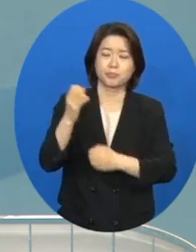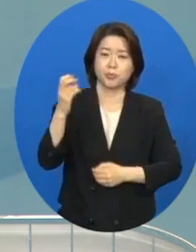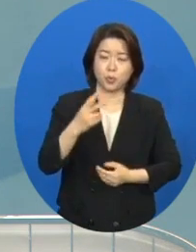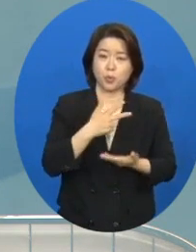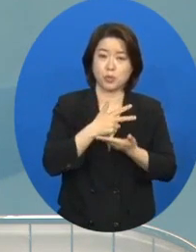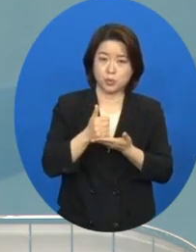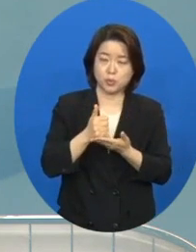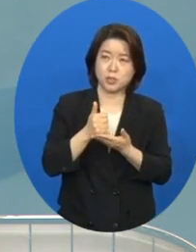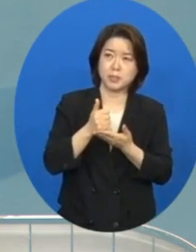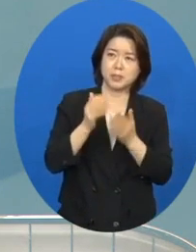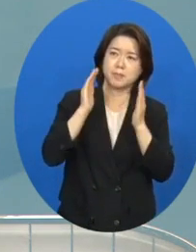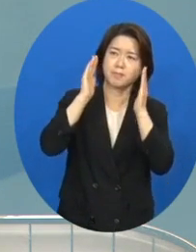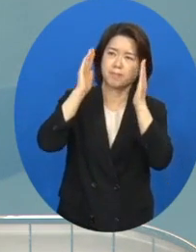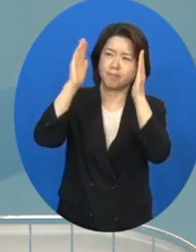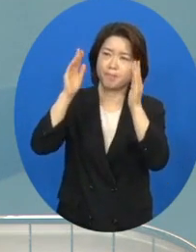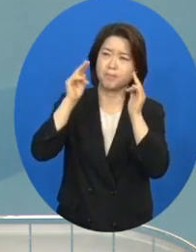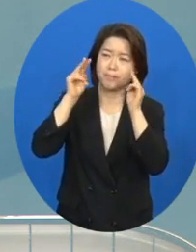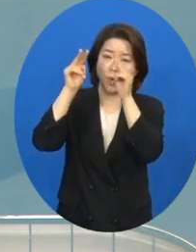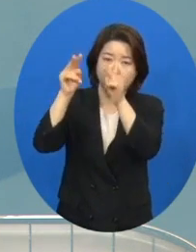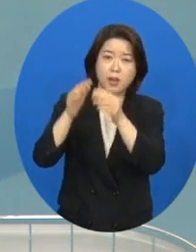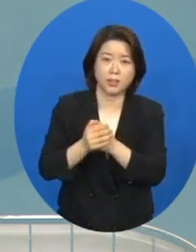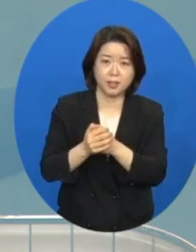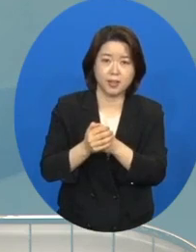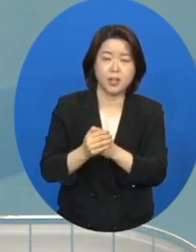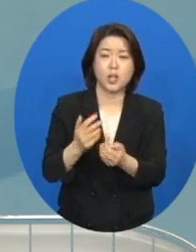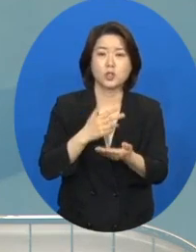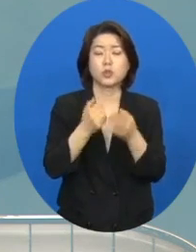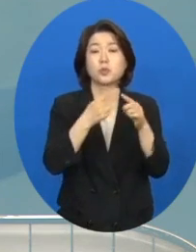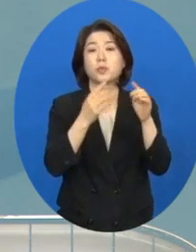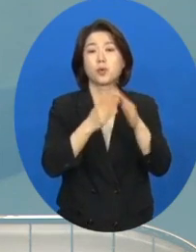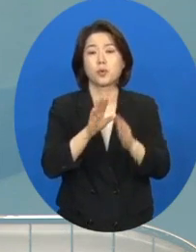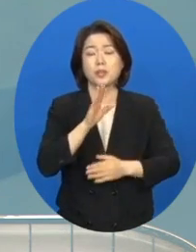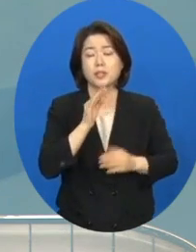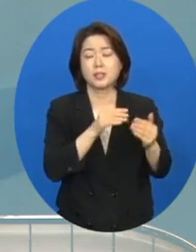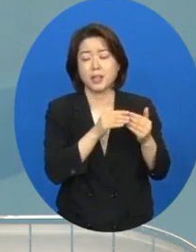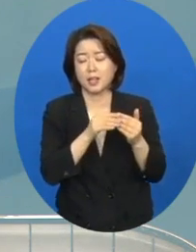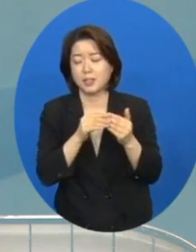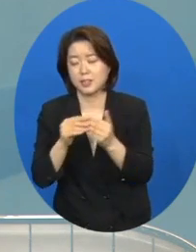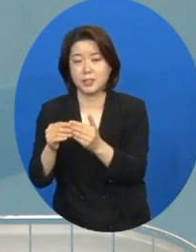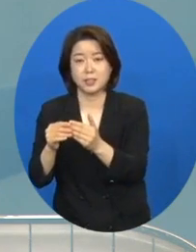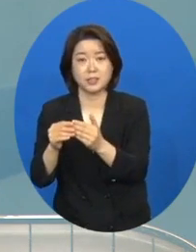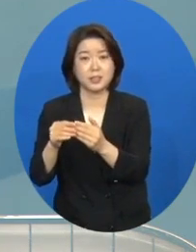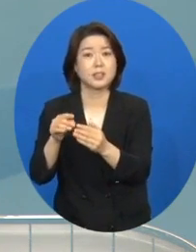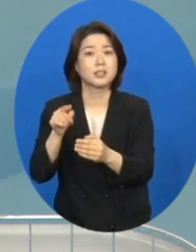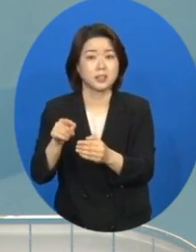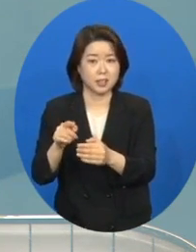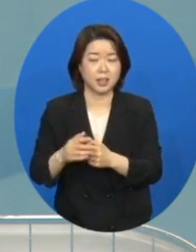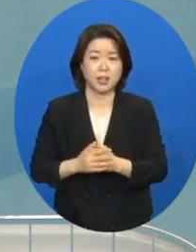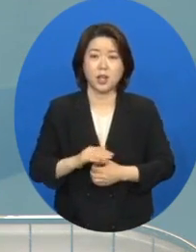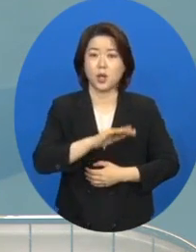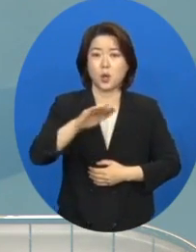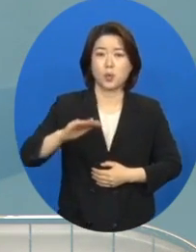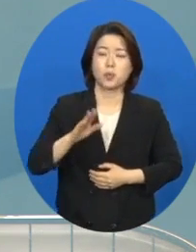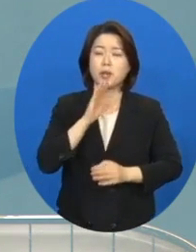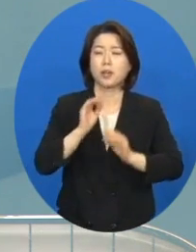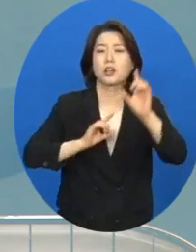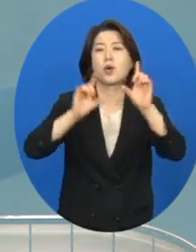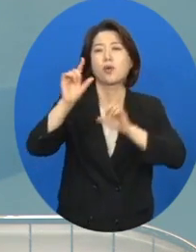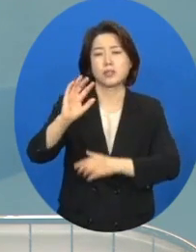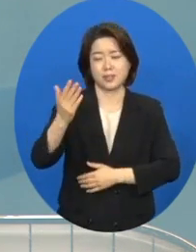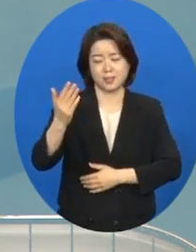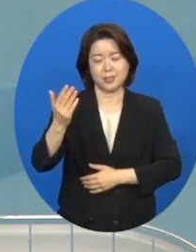그리고 주님을 바라보니, 주님이 교회를 실제로 이끄시고 계시는 것이 우리의 현실이 된